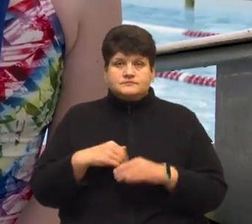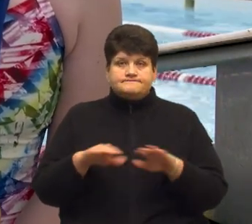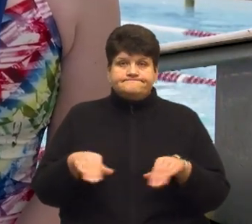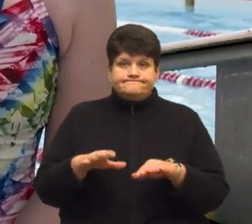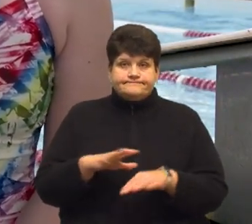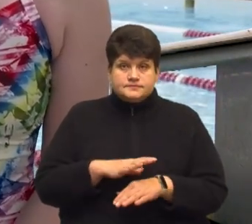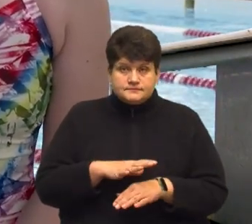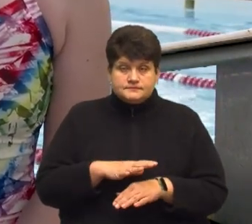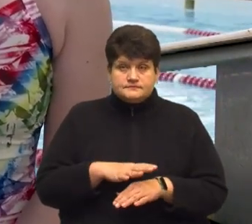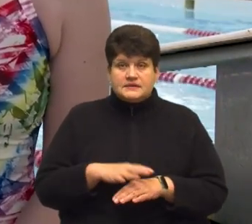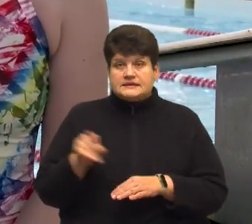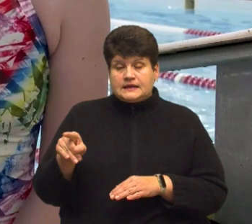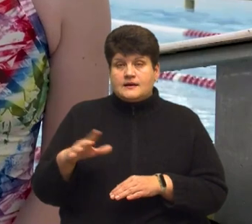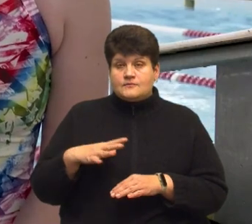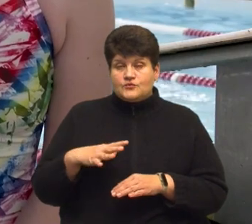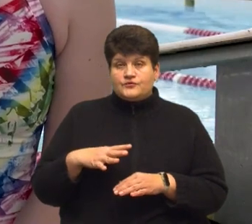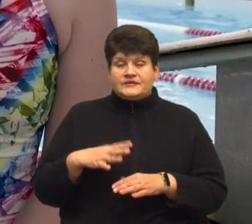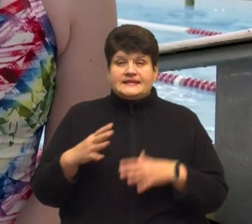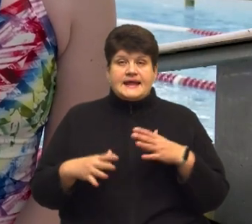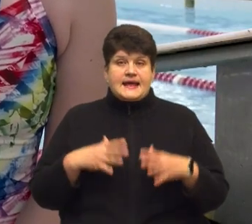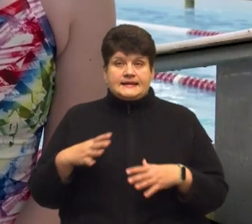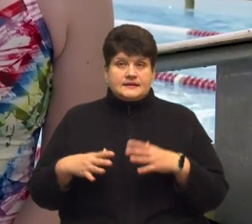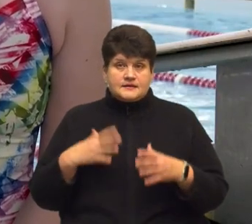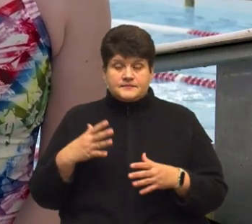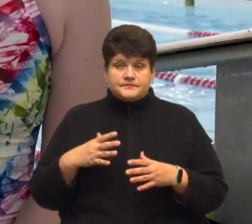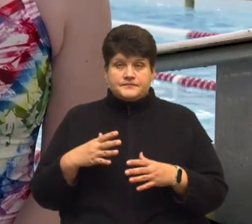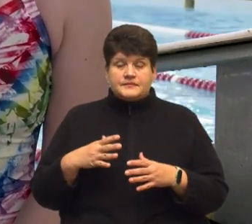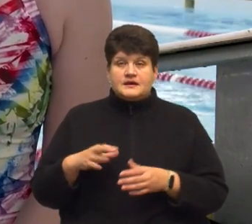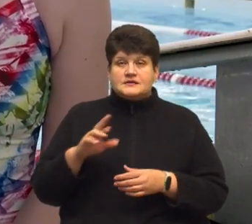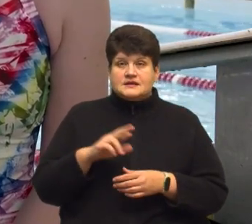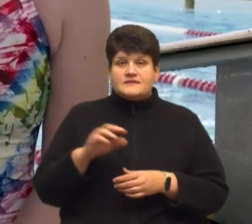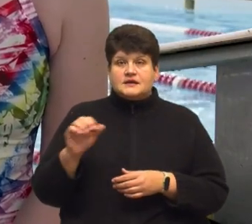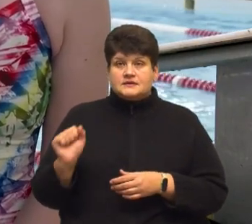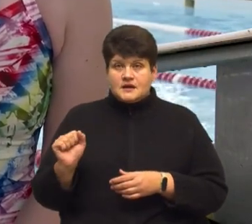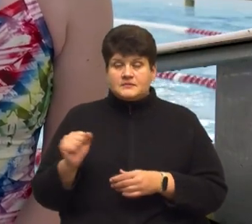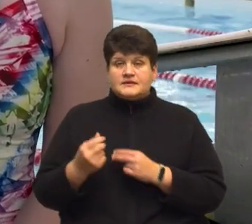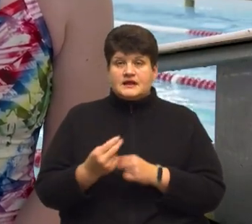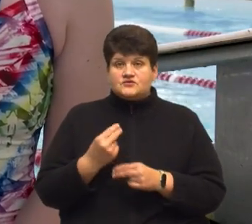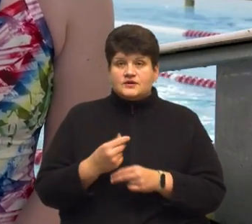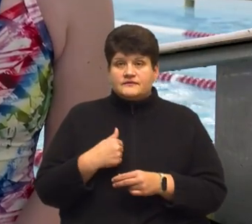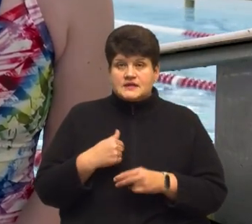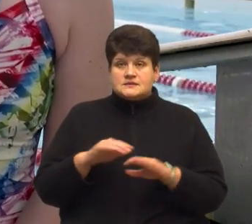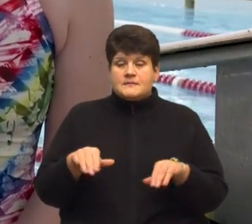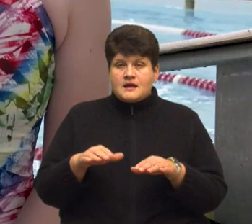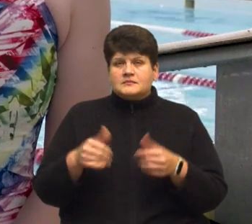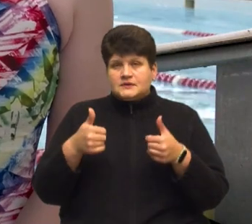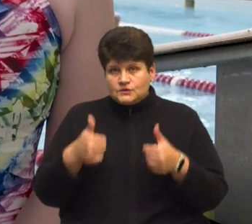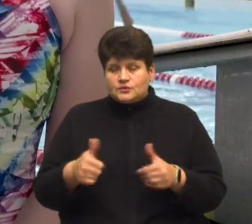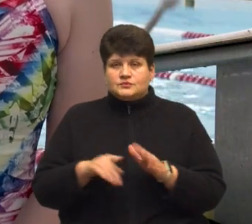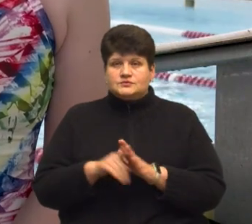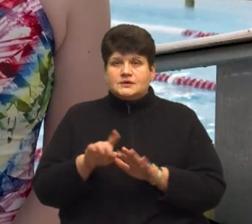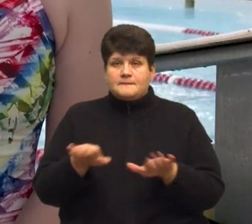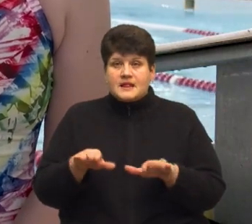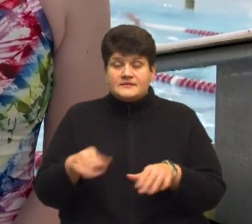і там був таки такий тренер Ярослав Адамович що він нас навчив плавати ми вже почали добре плавати Він